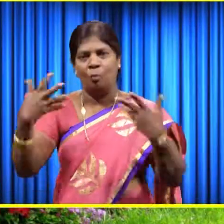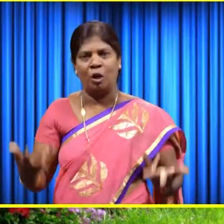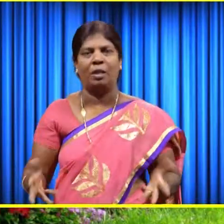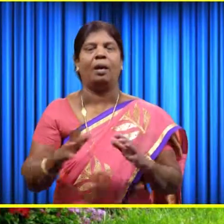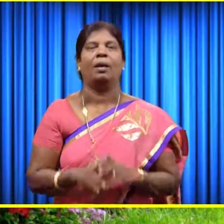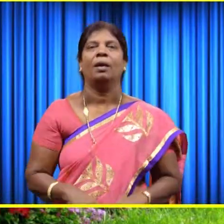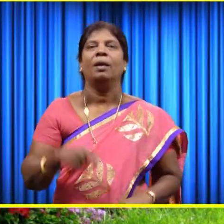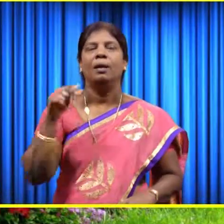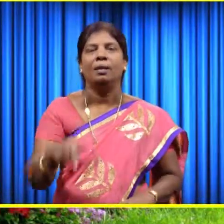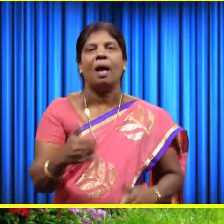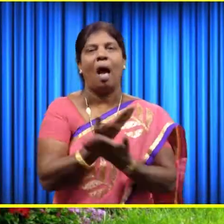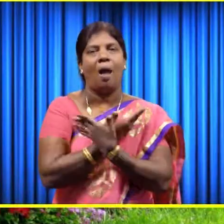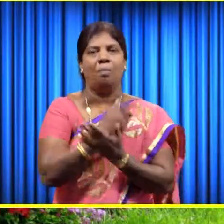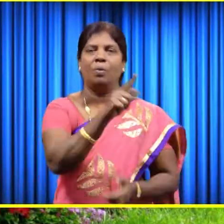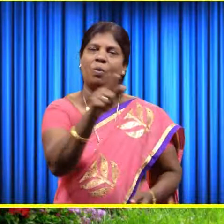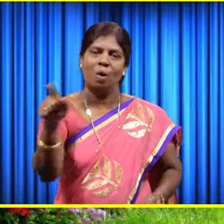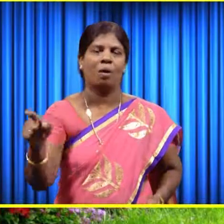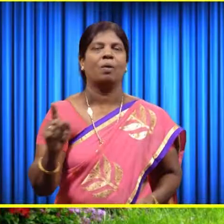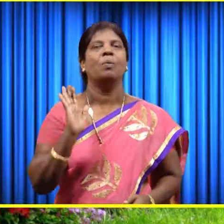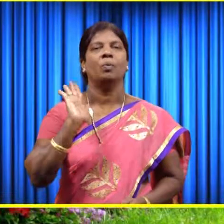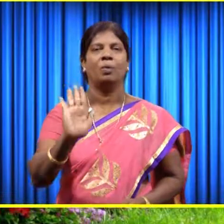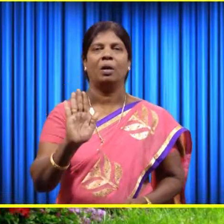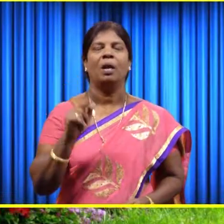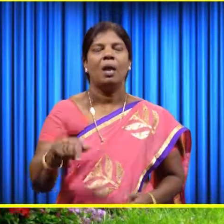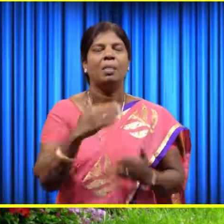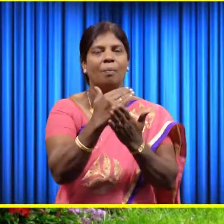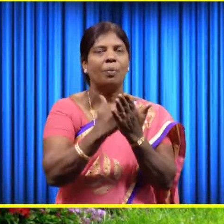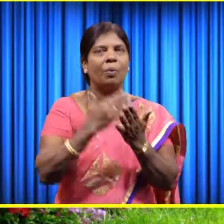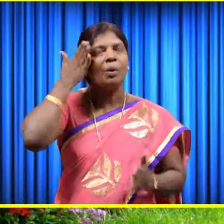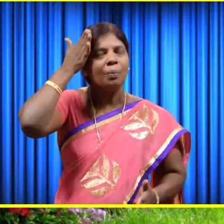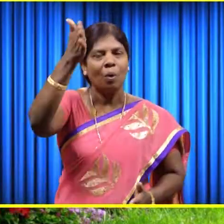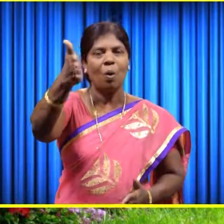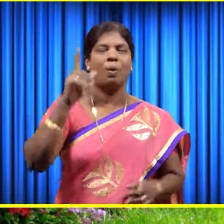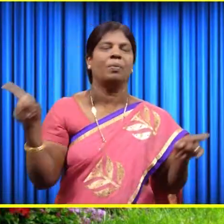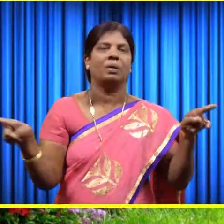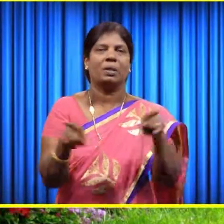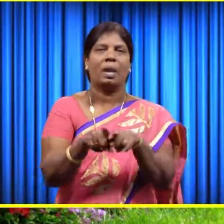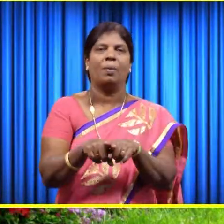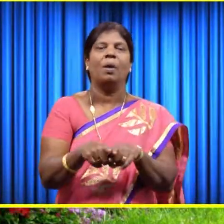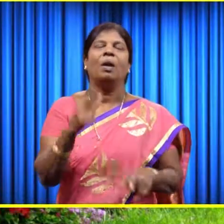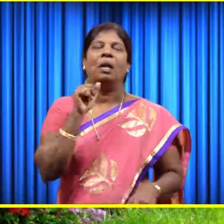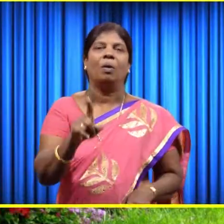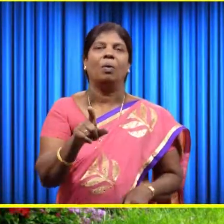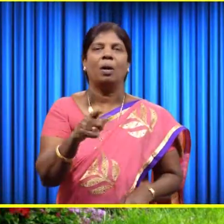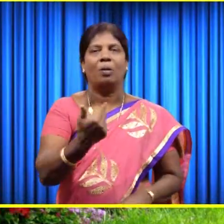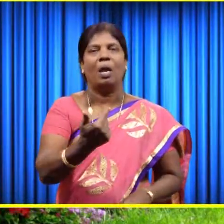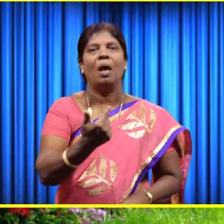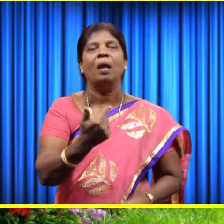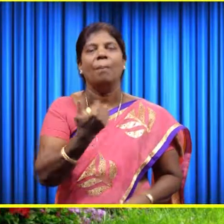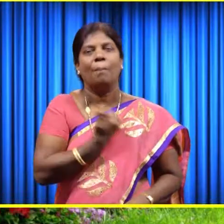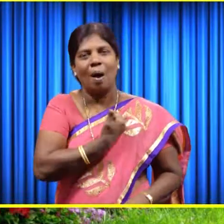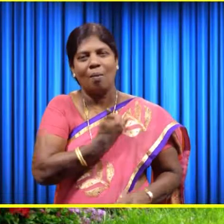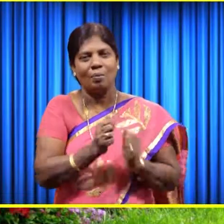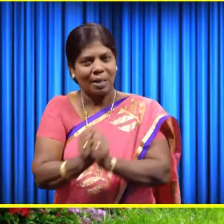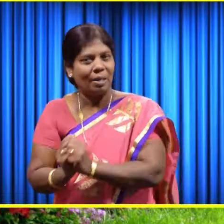அப்படியானால் இந்த அன்பு உங்களுக்கும் உரியது. இந்த நிகழ்ச்சியின் நோக்கம் அதுதான். உங்களுடைய அவல நிலையை உணர்ந்து